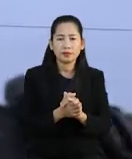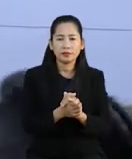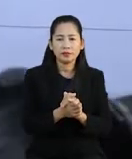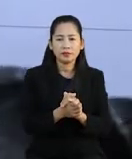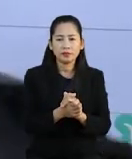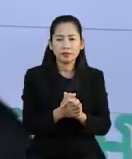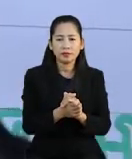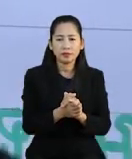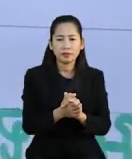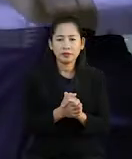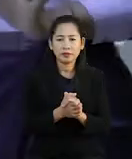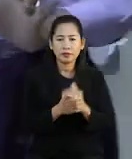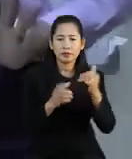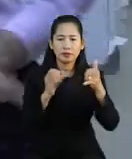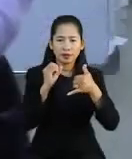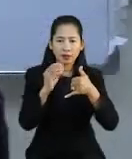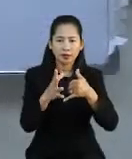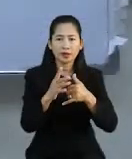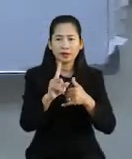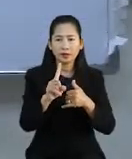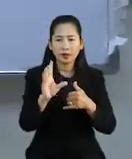chà chà bà đám bởi đọc gì tì